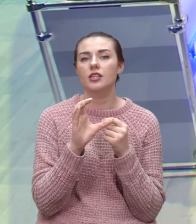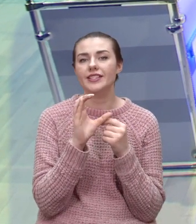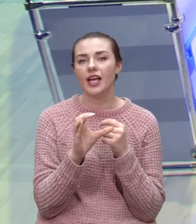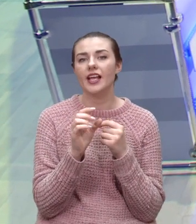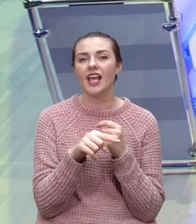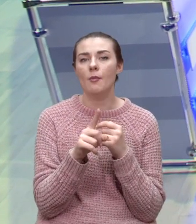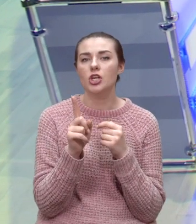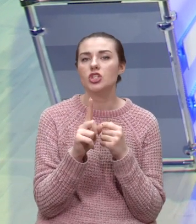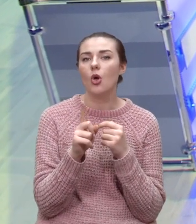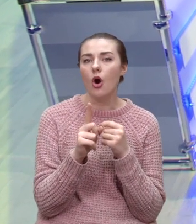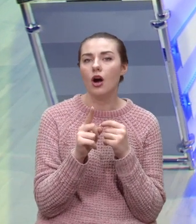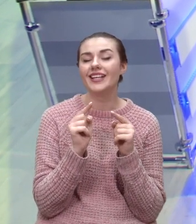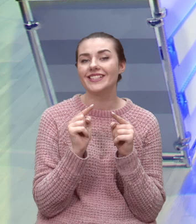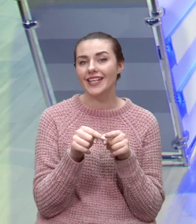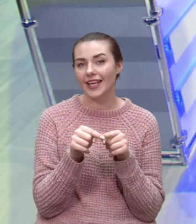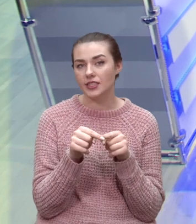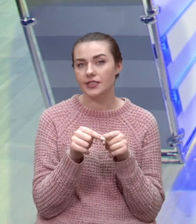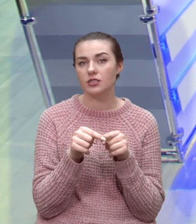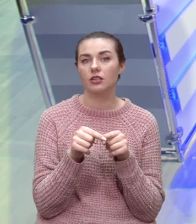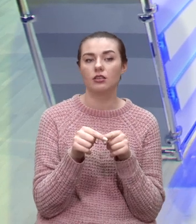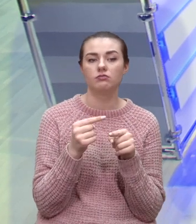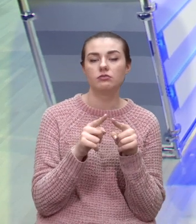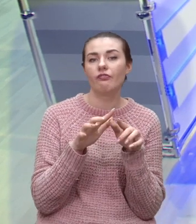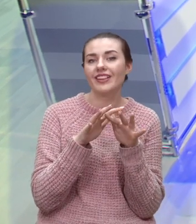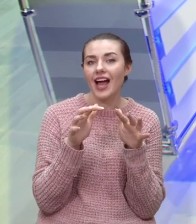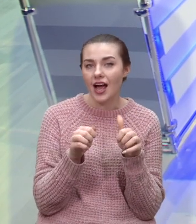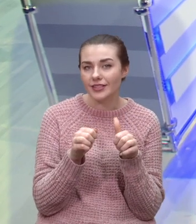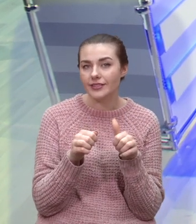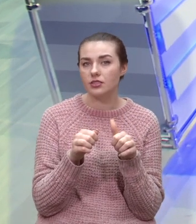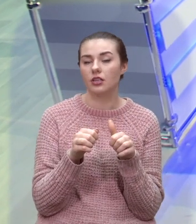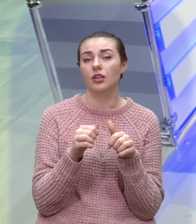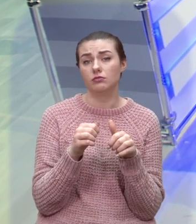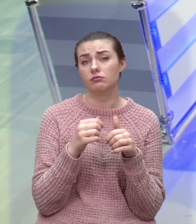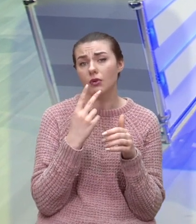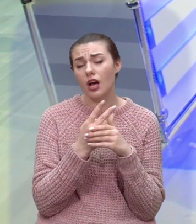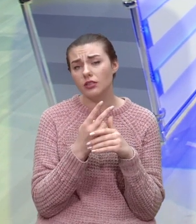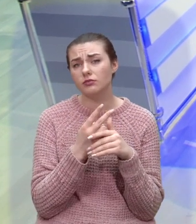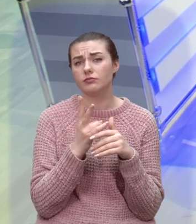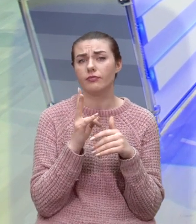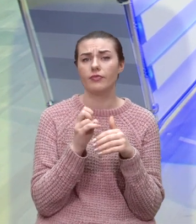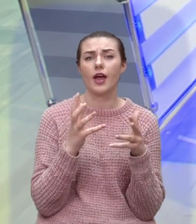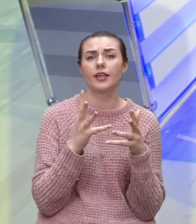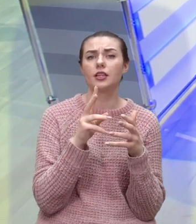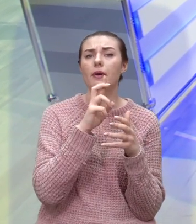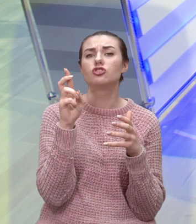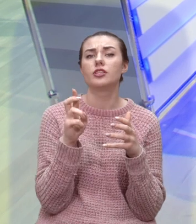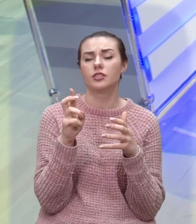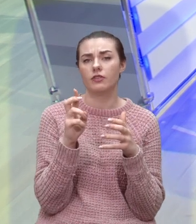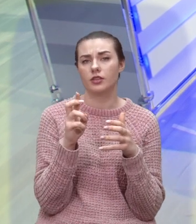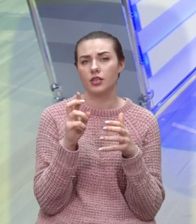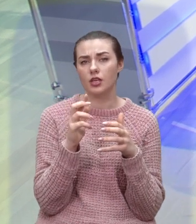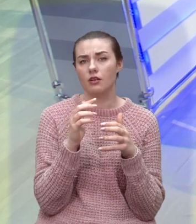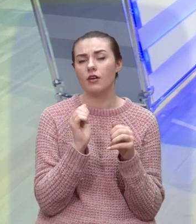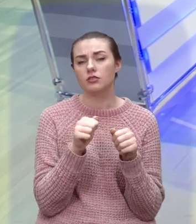именно вот с тем что здесь вот этот вот эта власть она претендует на какие-то божественные